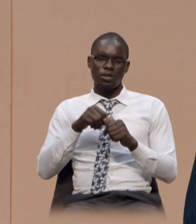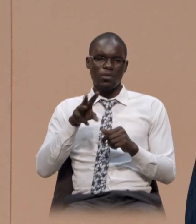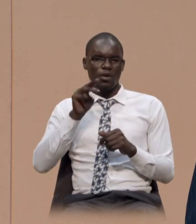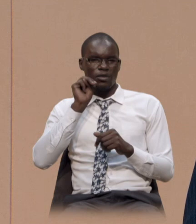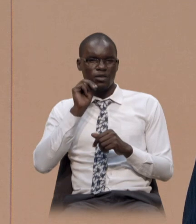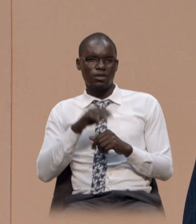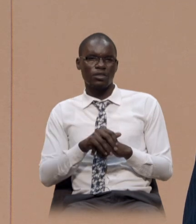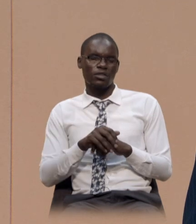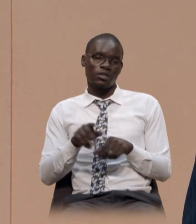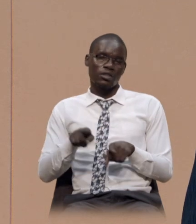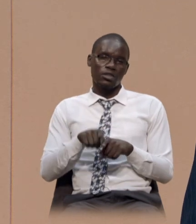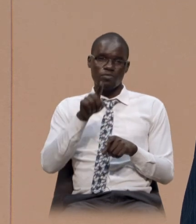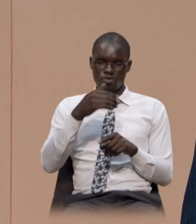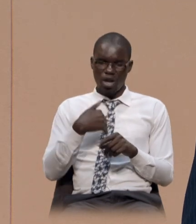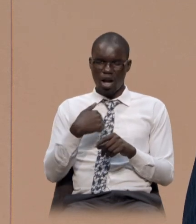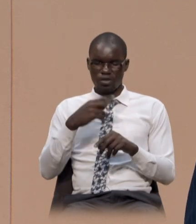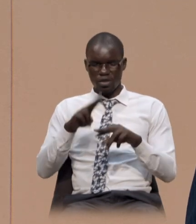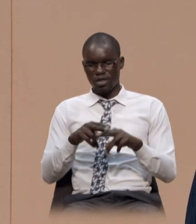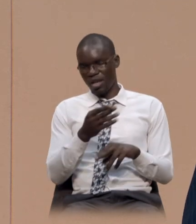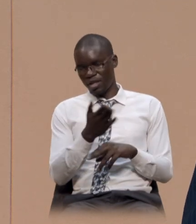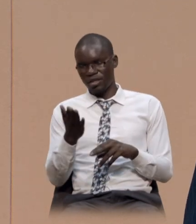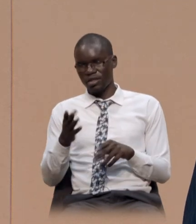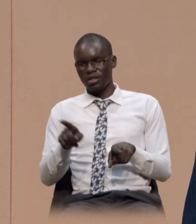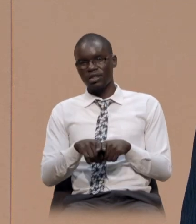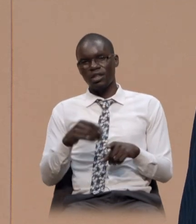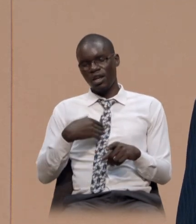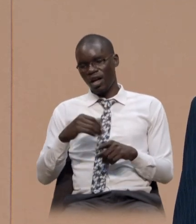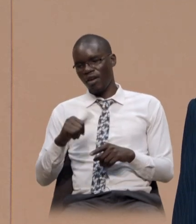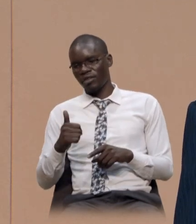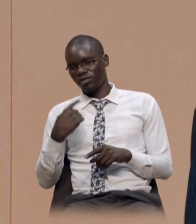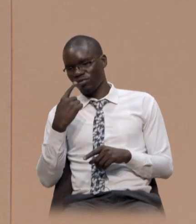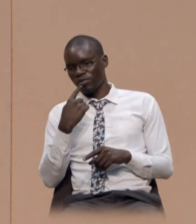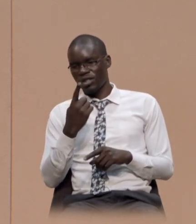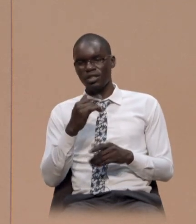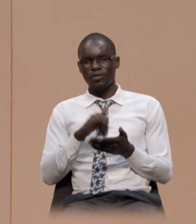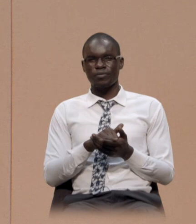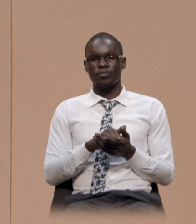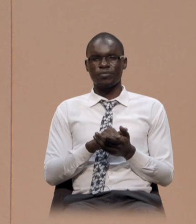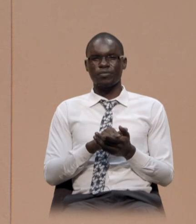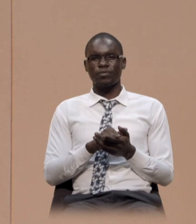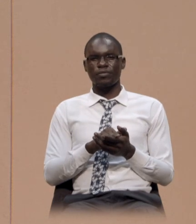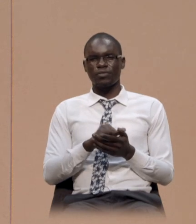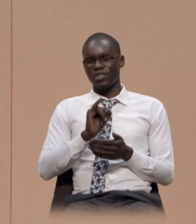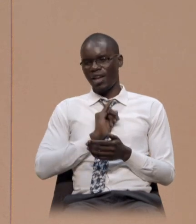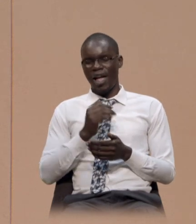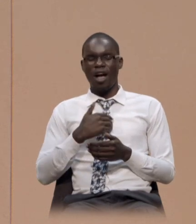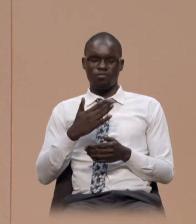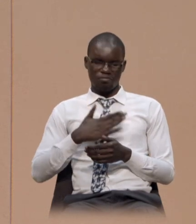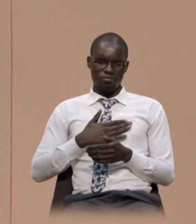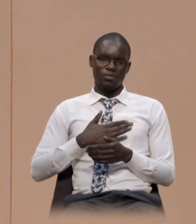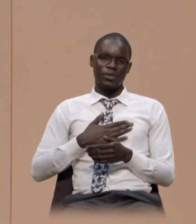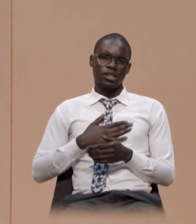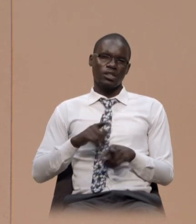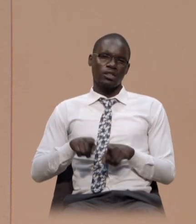mtazamaji wewe ambao unaketi hapo na mwingine, na wengine sasa wanaanza kusema mimi sasa mimi niko na yangu hapa, sisi